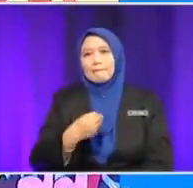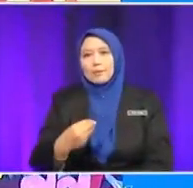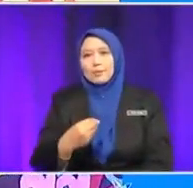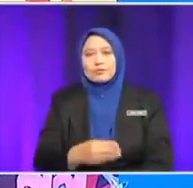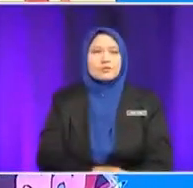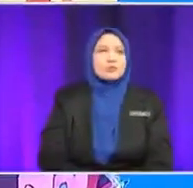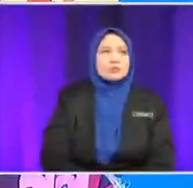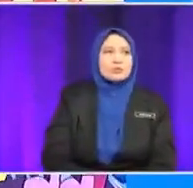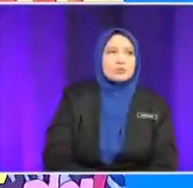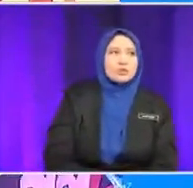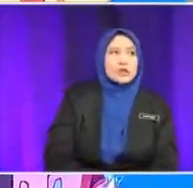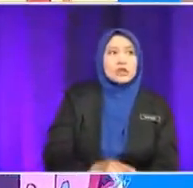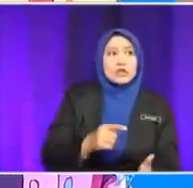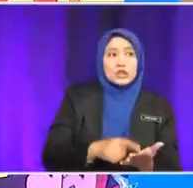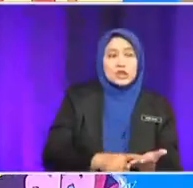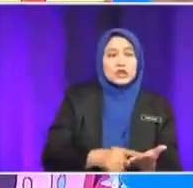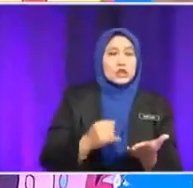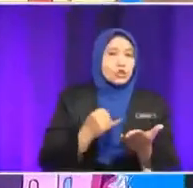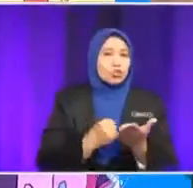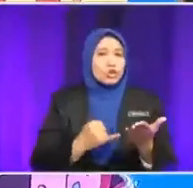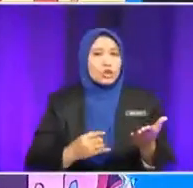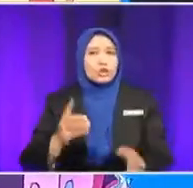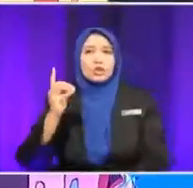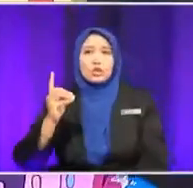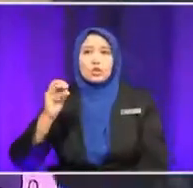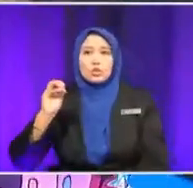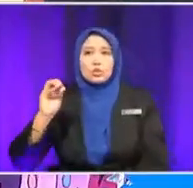lukisan doodles yang terbaru lah ya